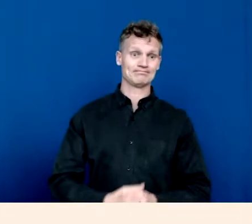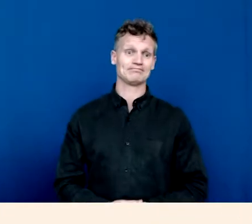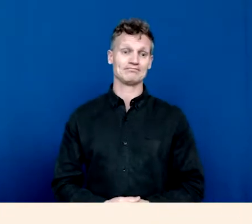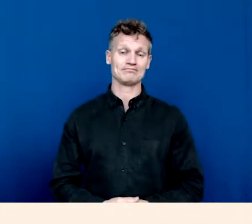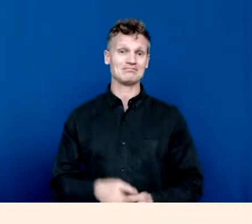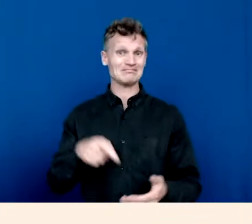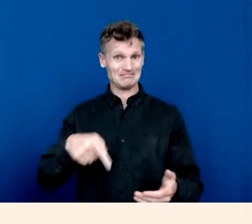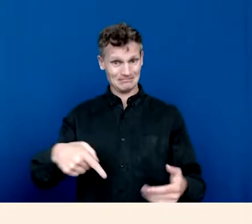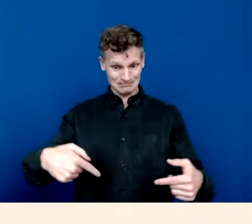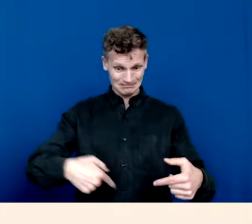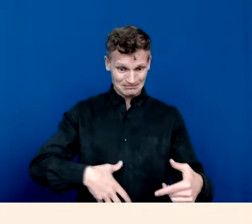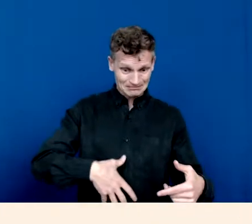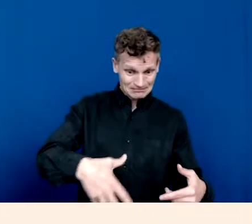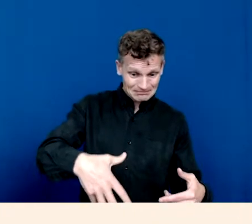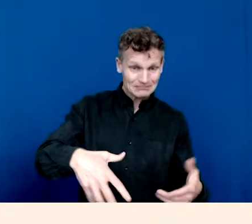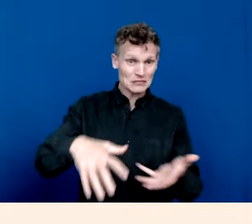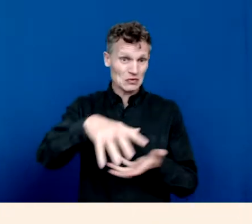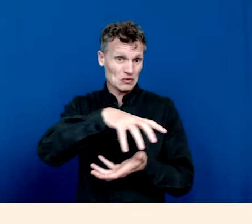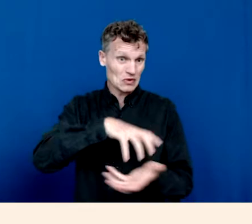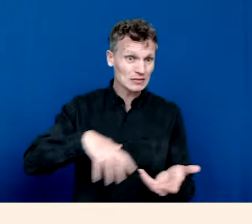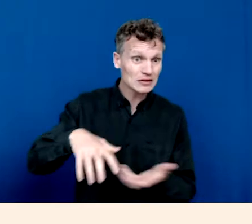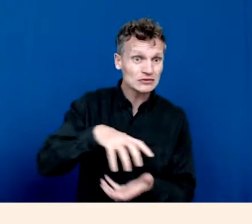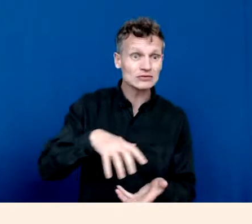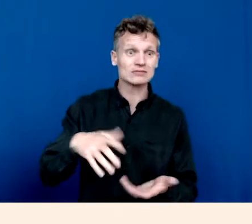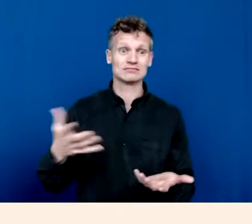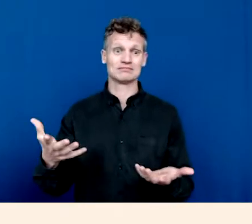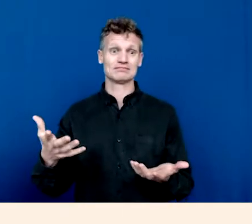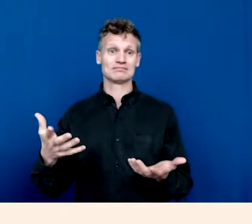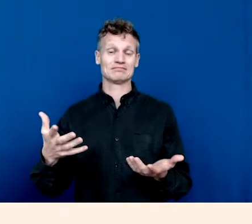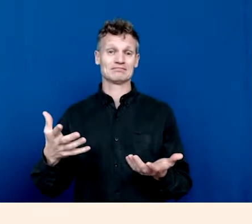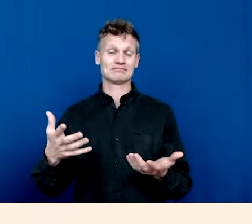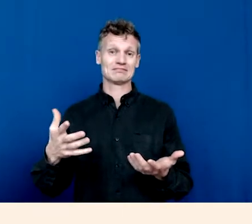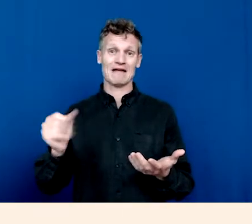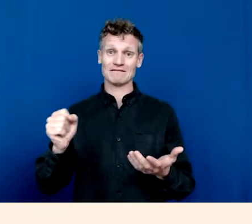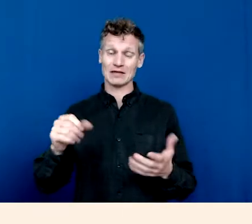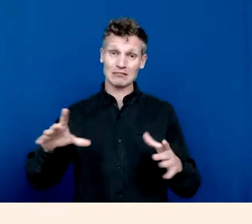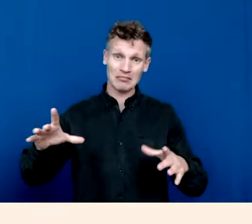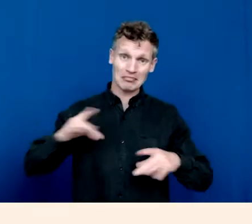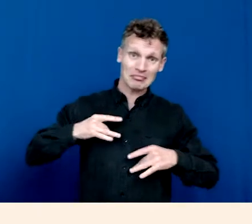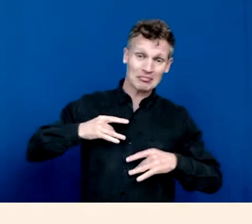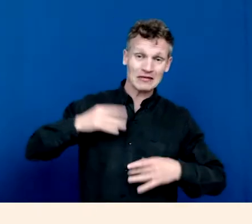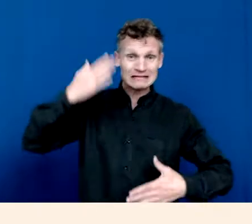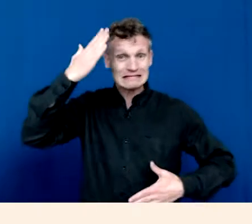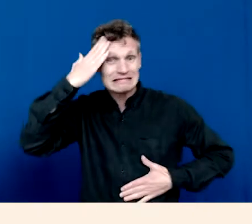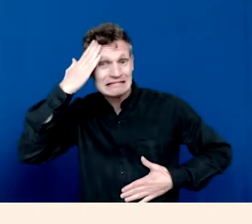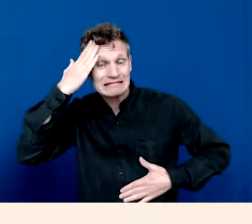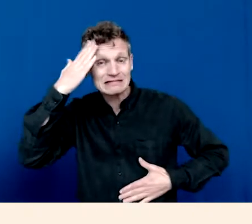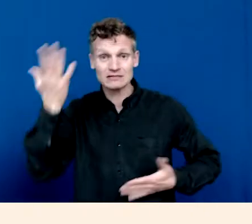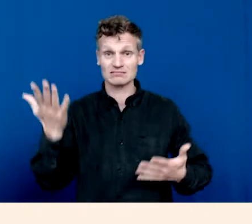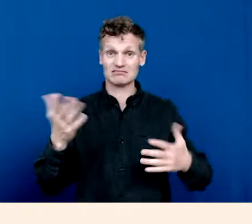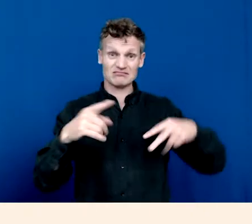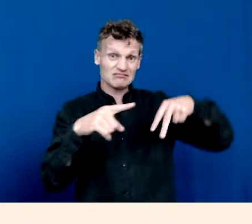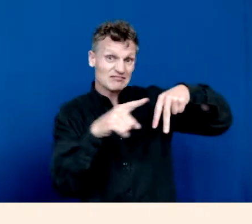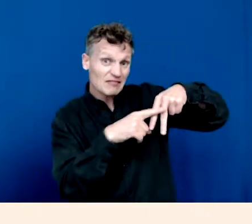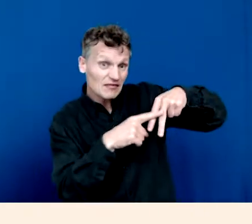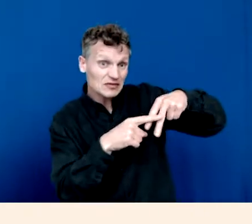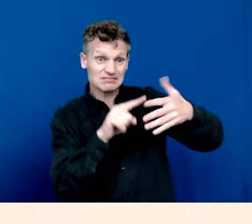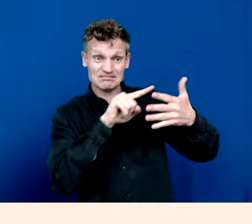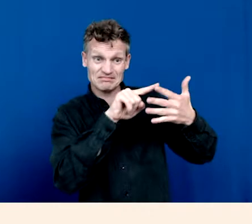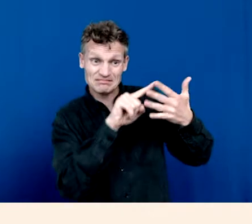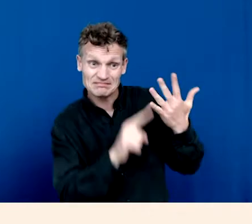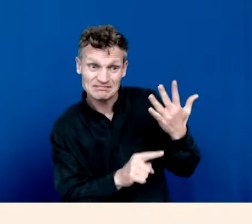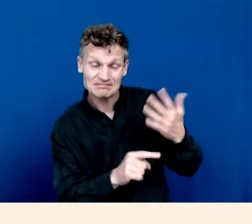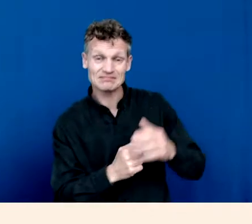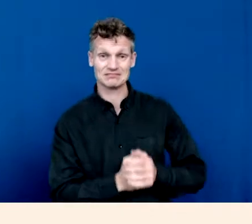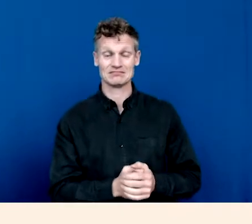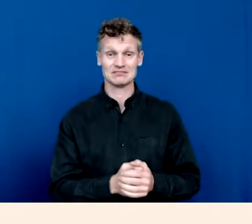complications liées à la grossesse, d'infections sexuellement transmissibles, notamment le VIH, d'abus,